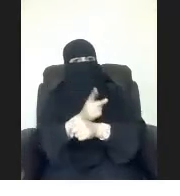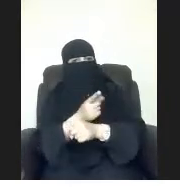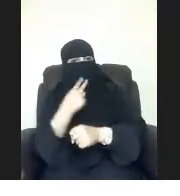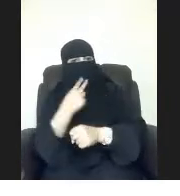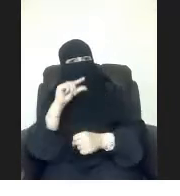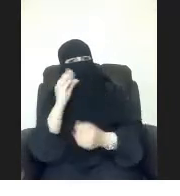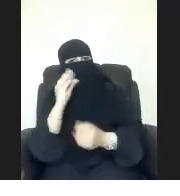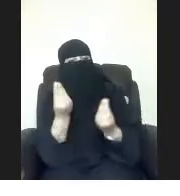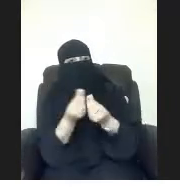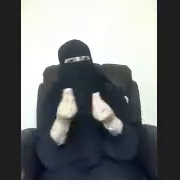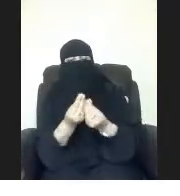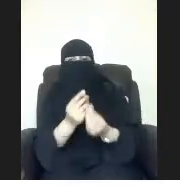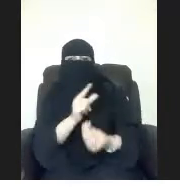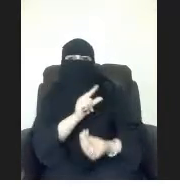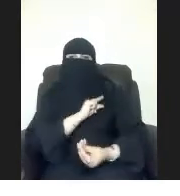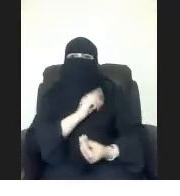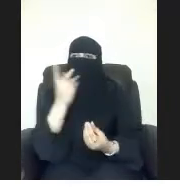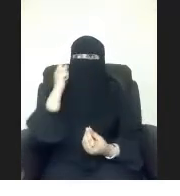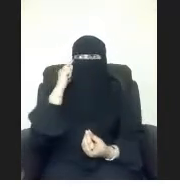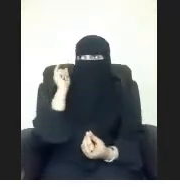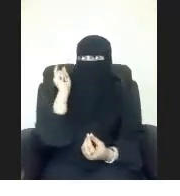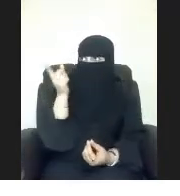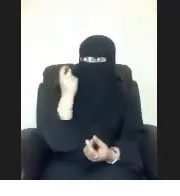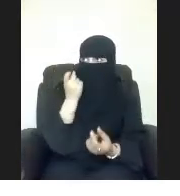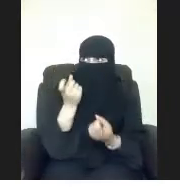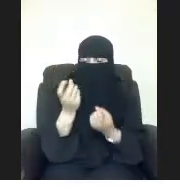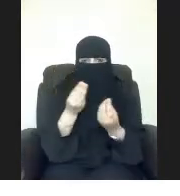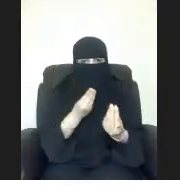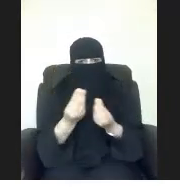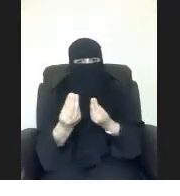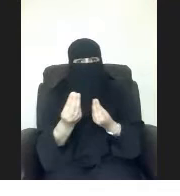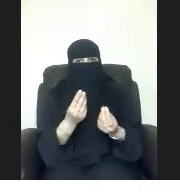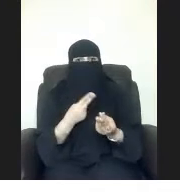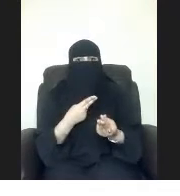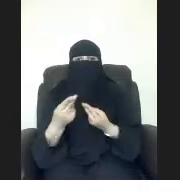قبل الطلاب. على سبيل المثال